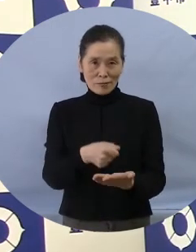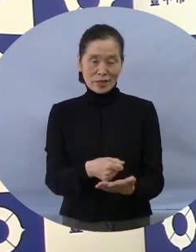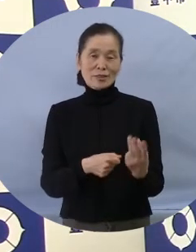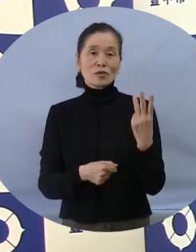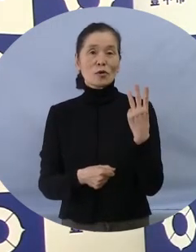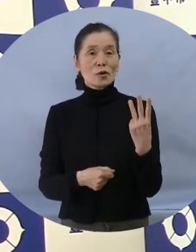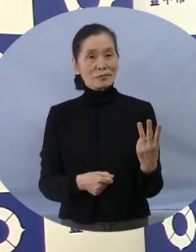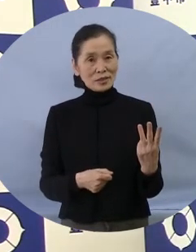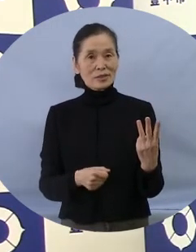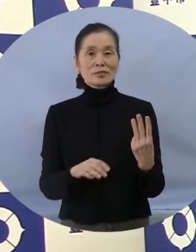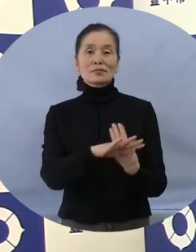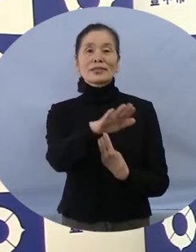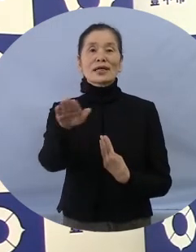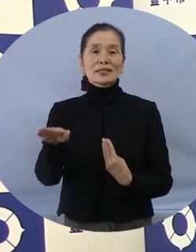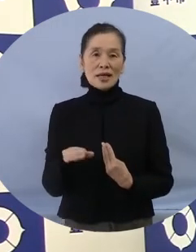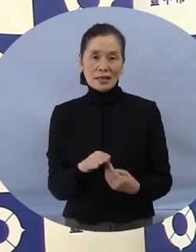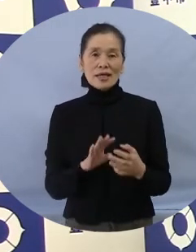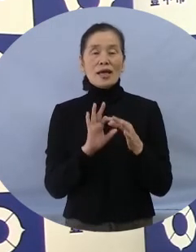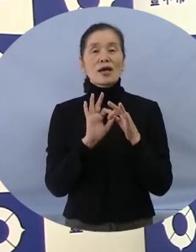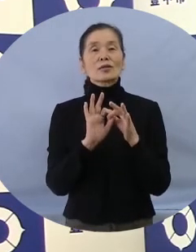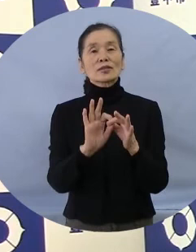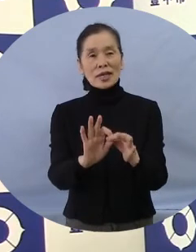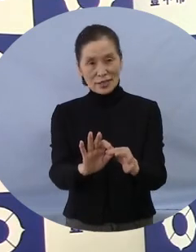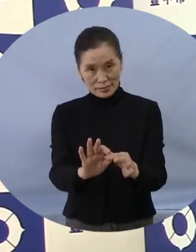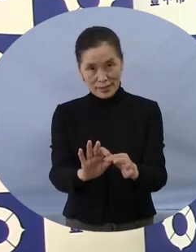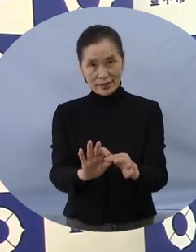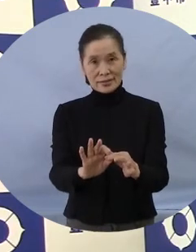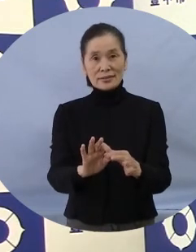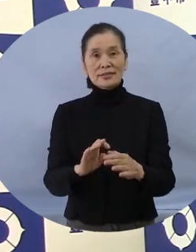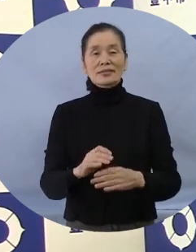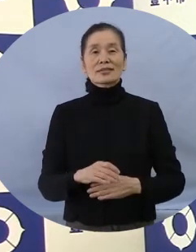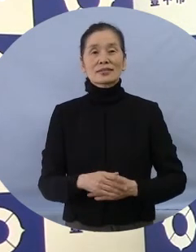つ皆さんへお伝えしたいと思います。